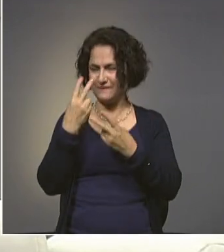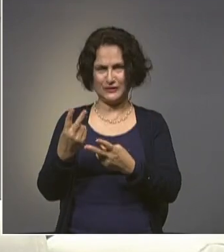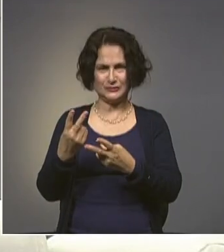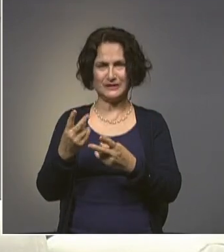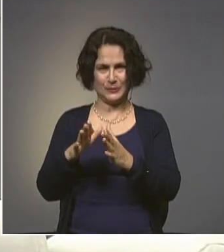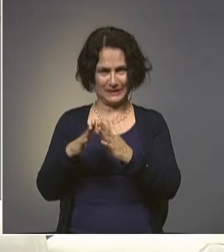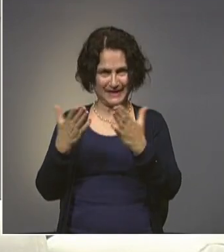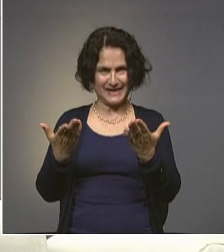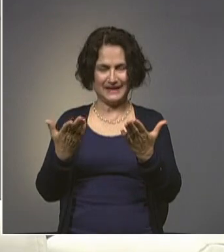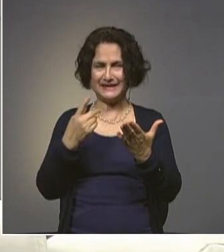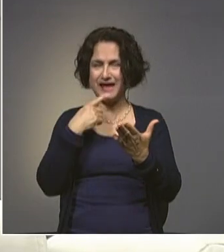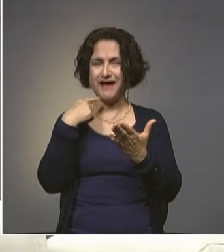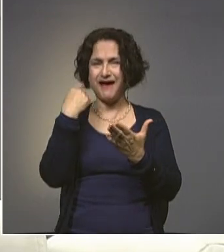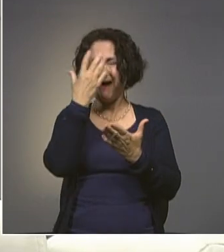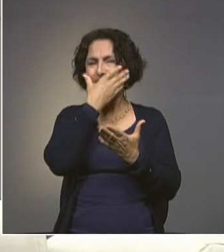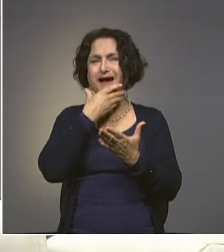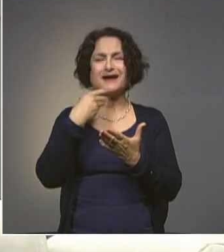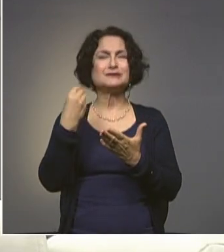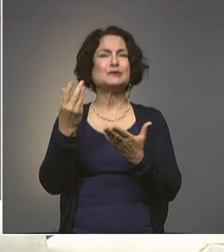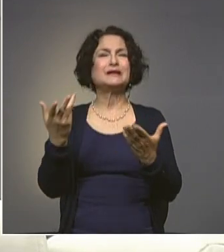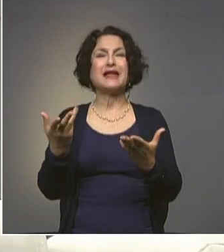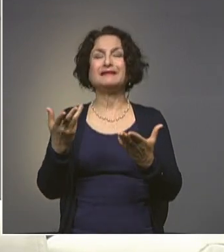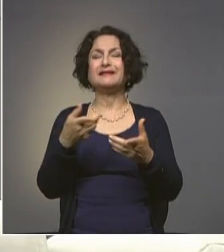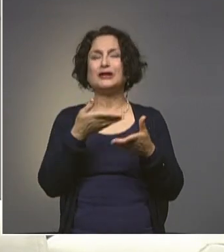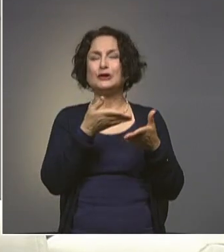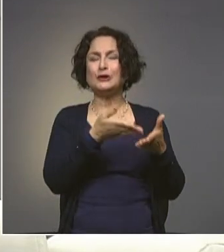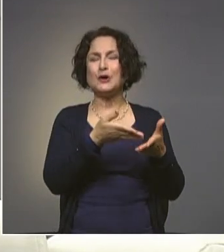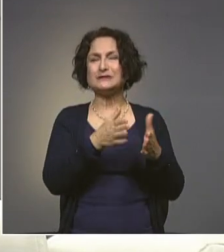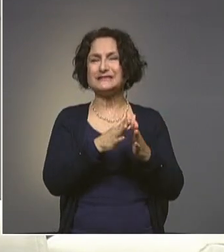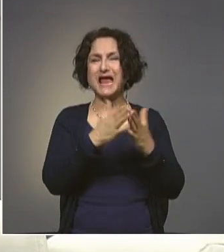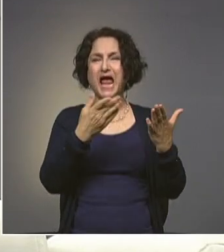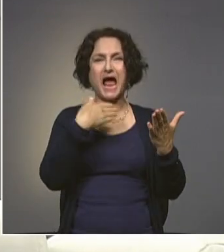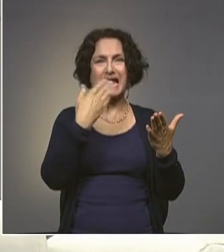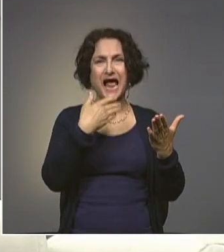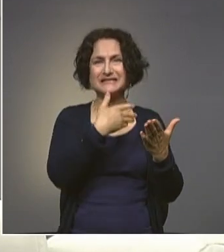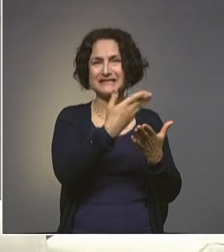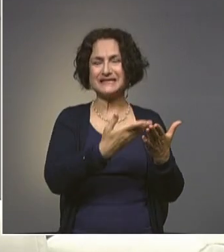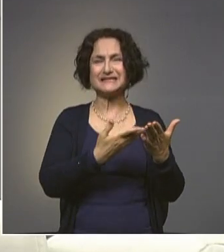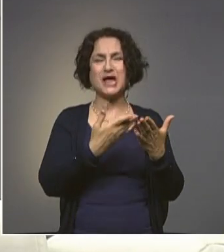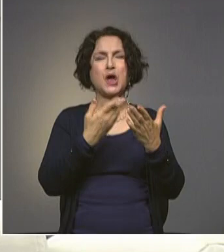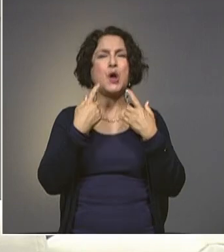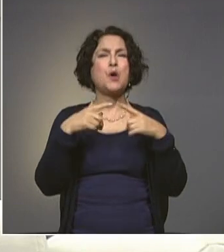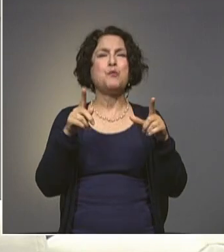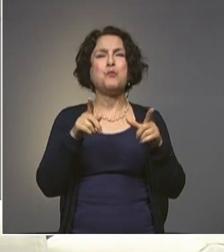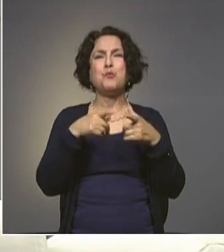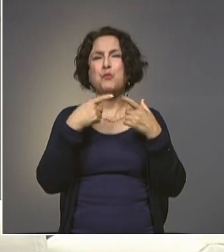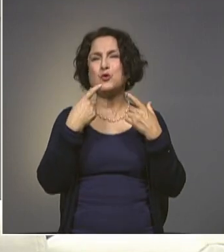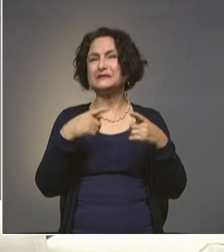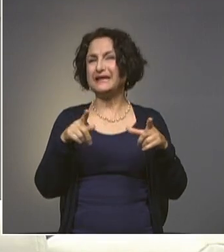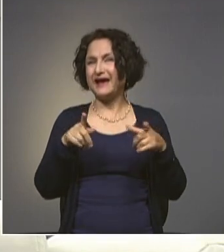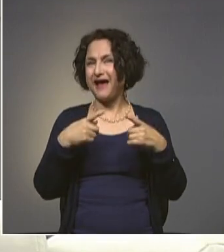и красотата на този романов разказ е, разбира се, музиката. Романът е композиран в три части. Те